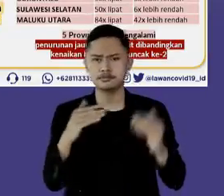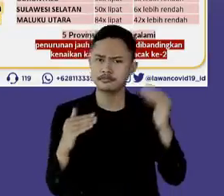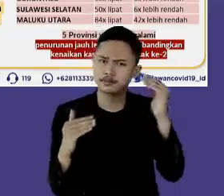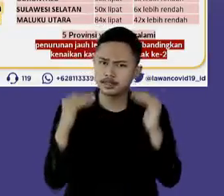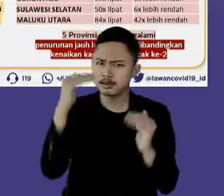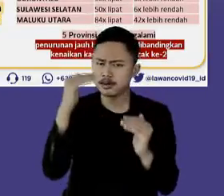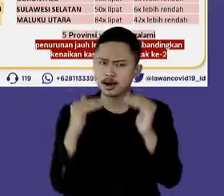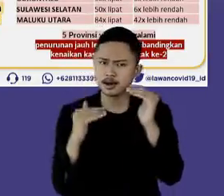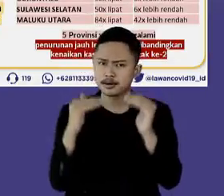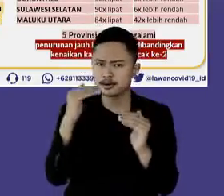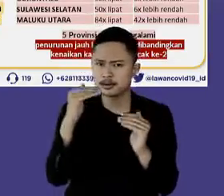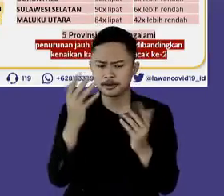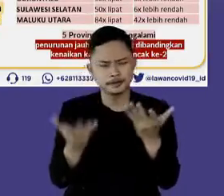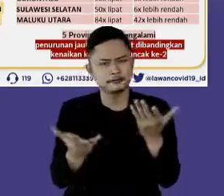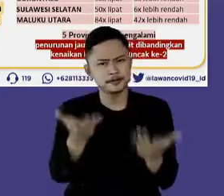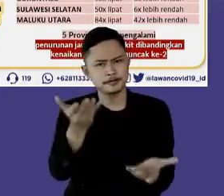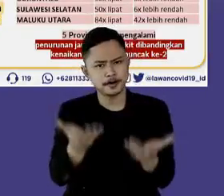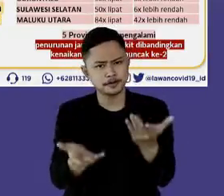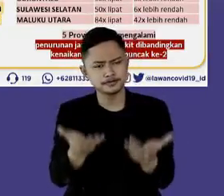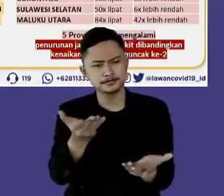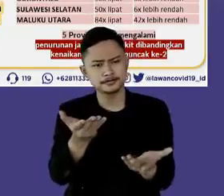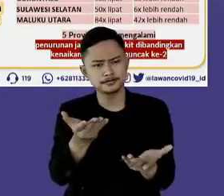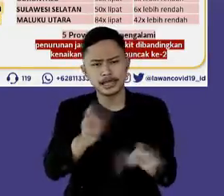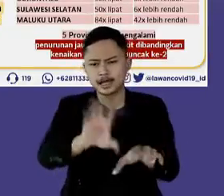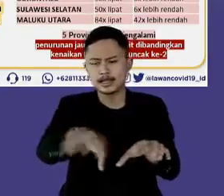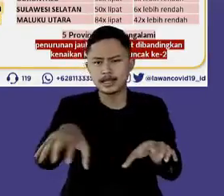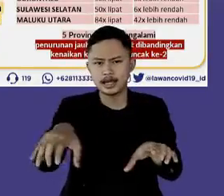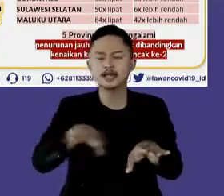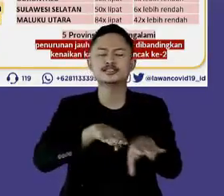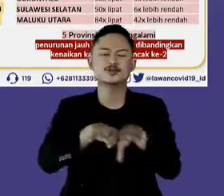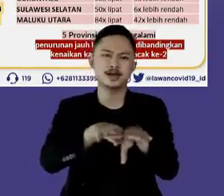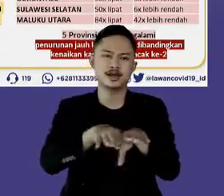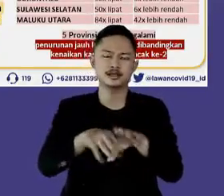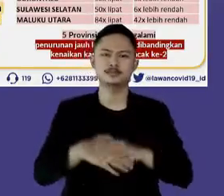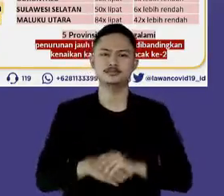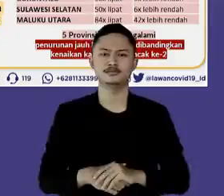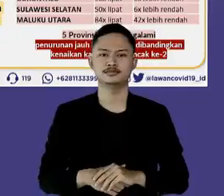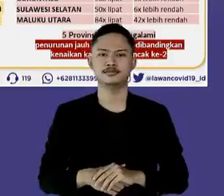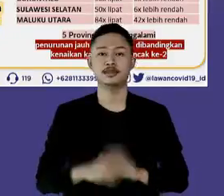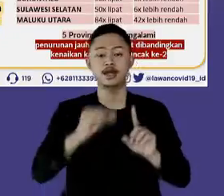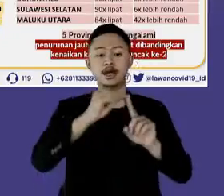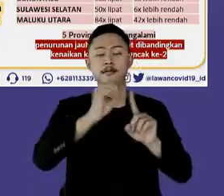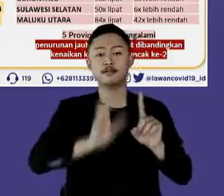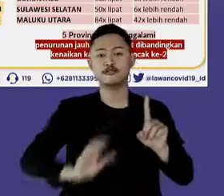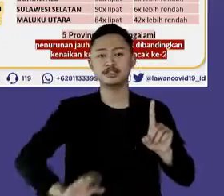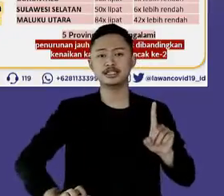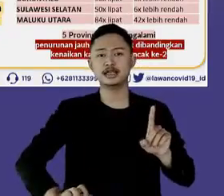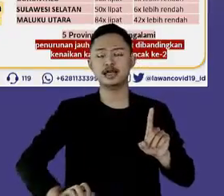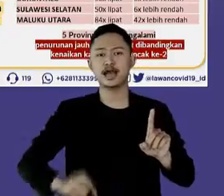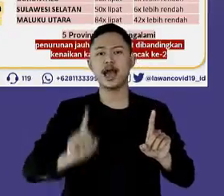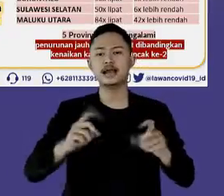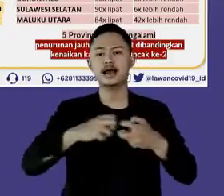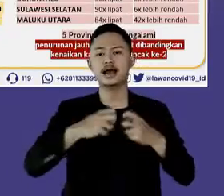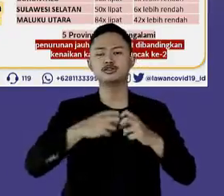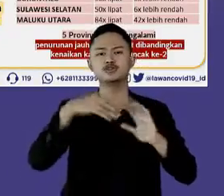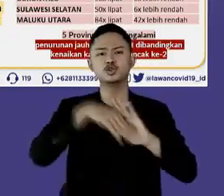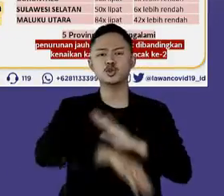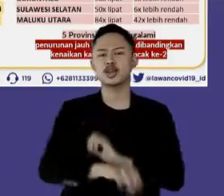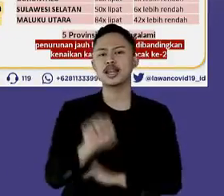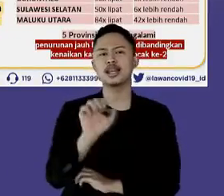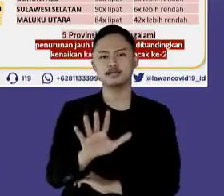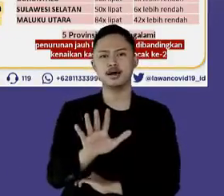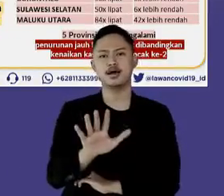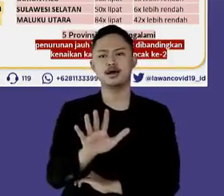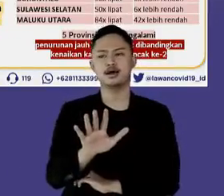mempertimbangkan kondisi tiap daerah Saya ingin menyampaikan lima provinsi yang telah berhasil menurunkan kasus lebih